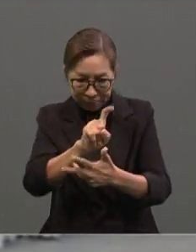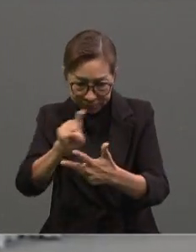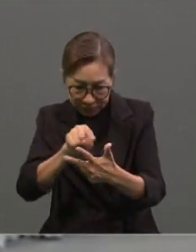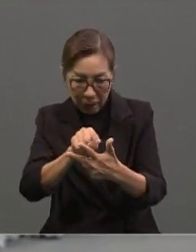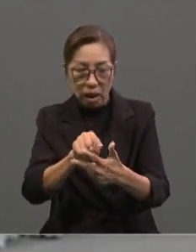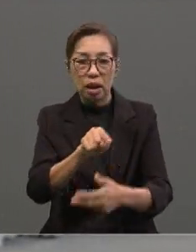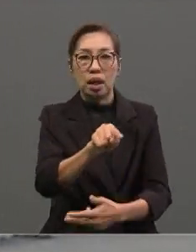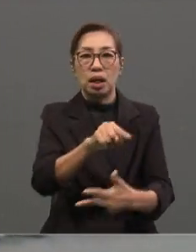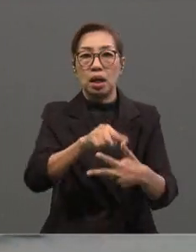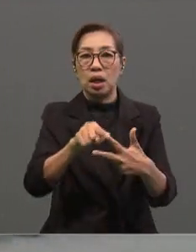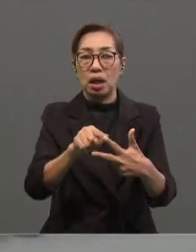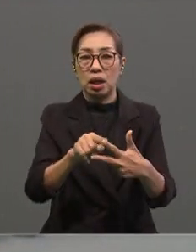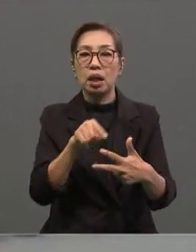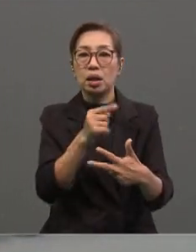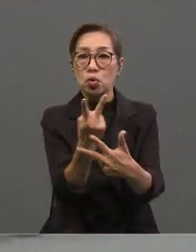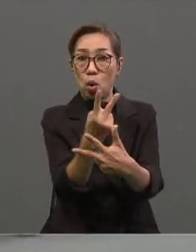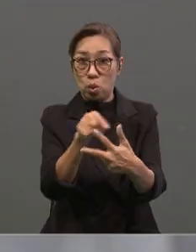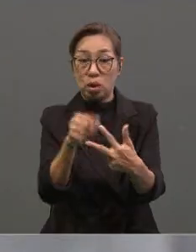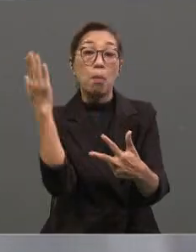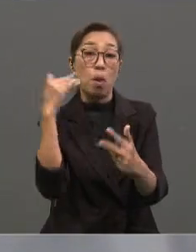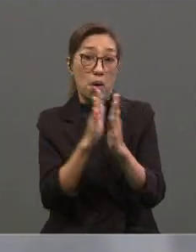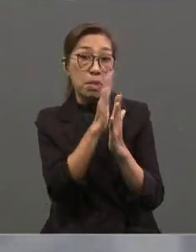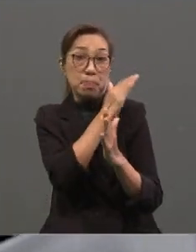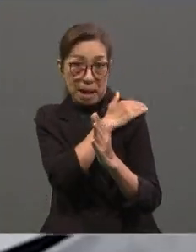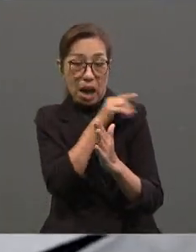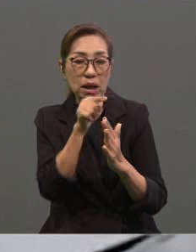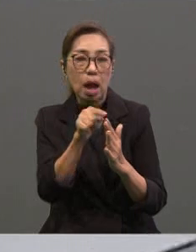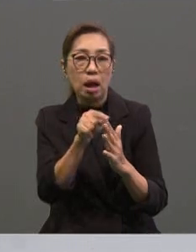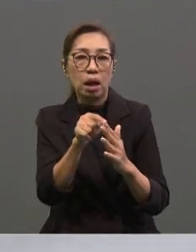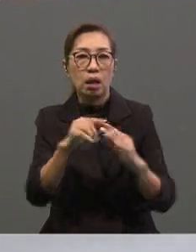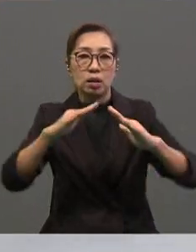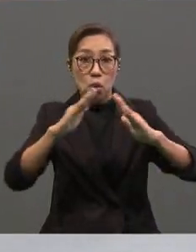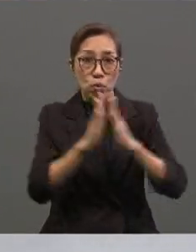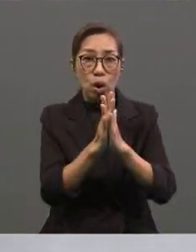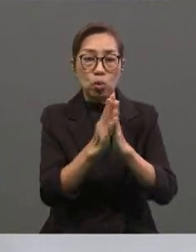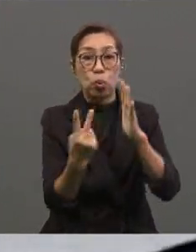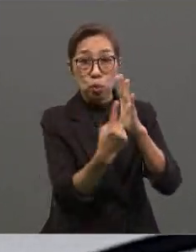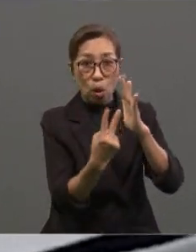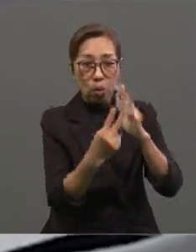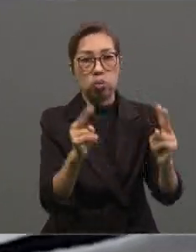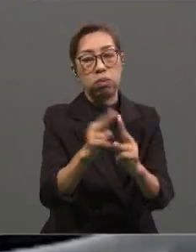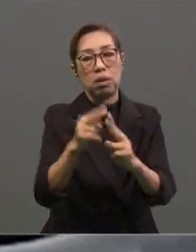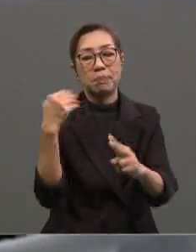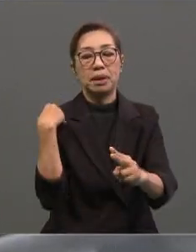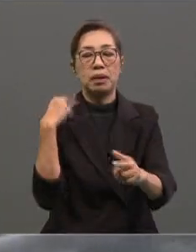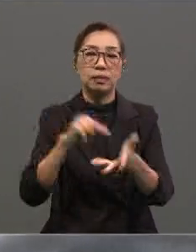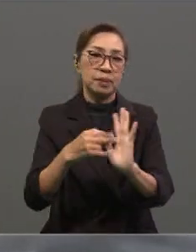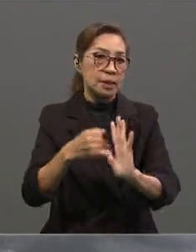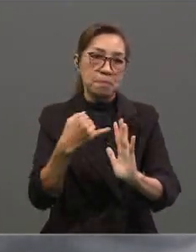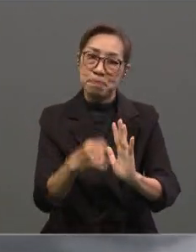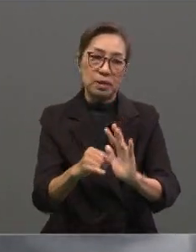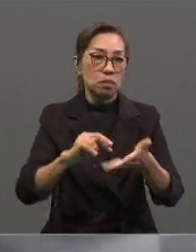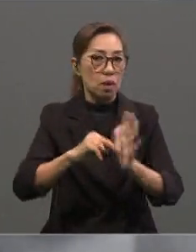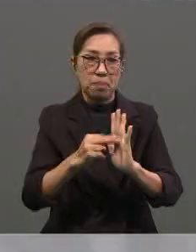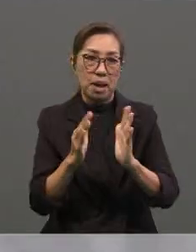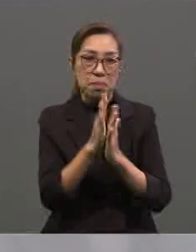คมและนายวุฒิมาเนี่ยได้เสพเมถุนในกุฏิวัดระหว่างที่ถือสมณเพศด้วยซึ่งจึงถือว่าเป็นการปลัดชิค